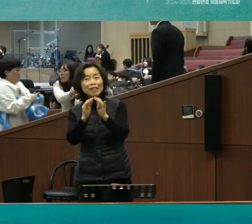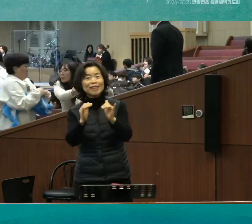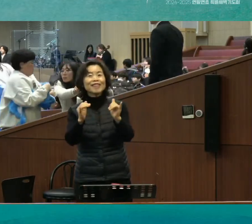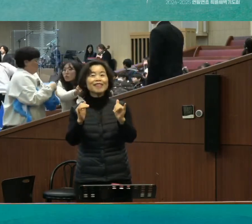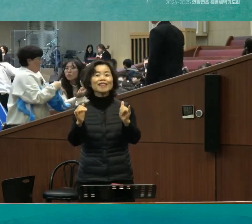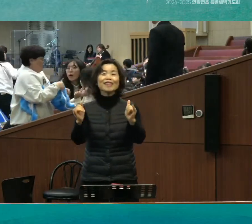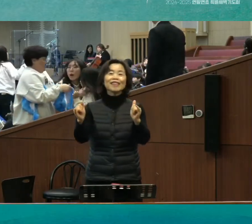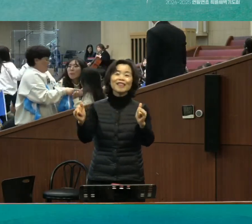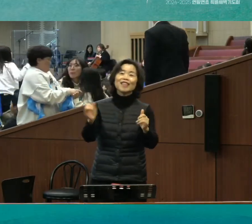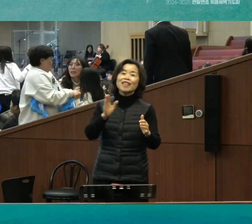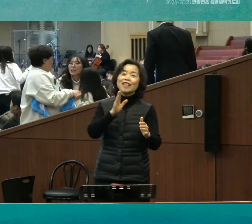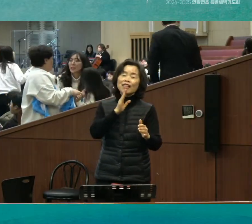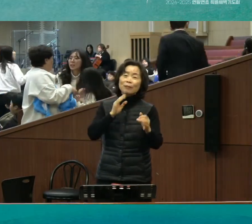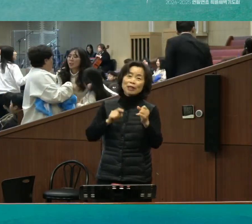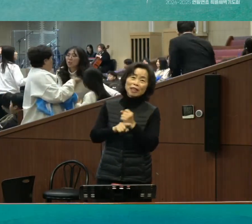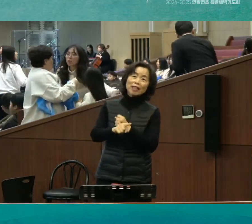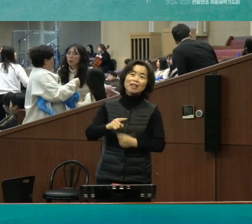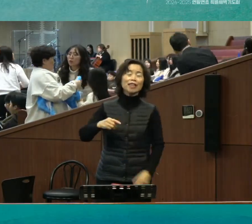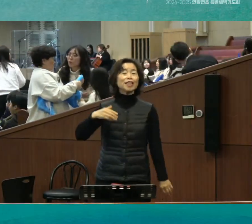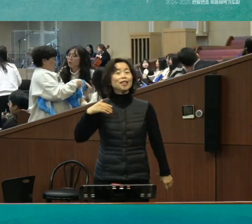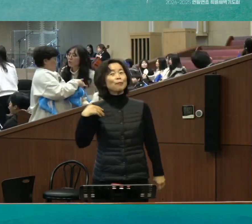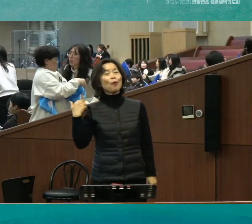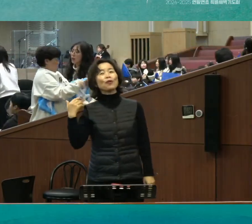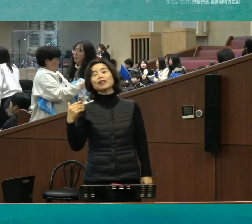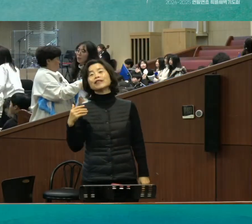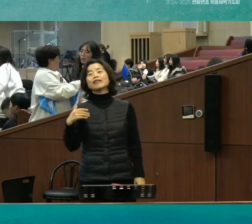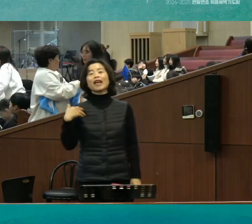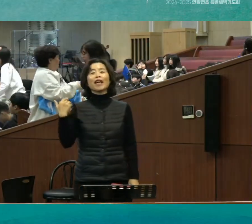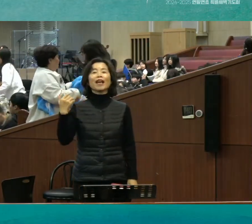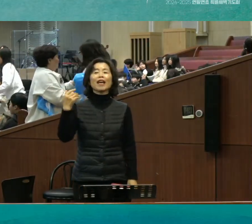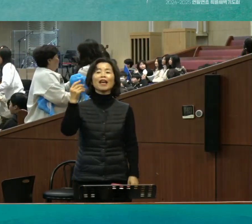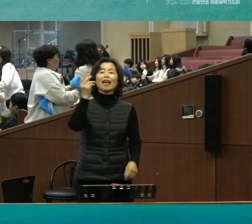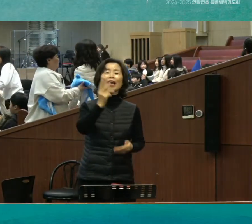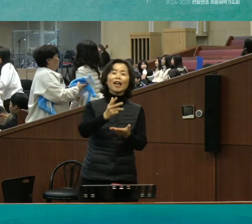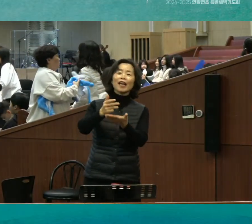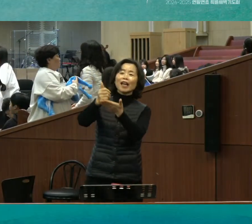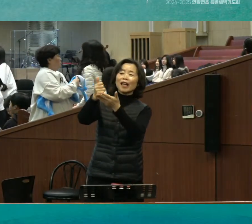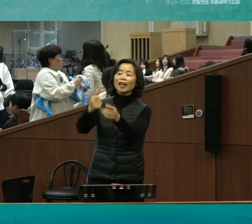사람들 참다 진리를 모른 채